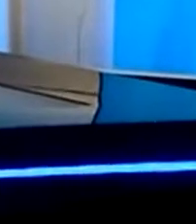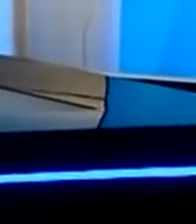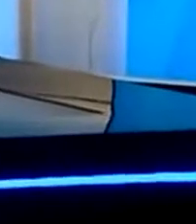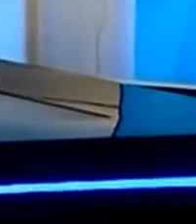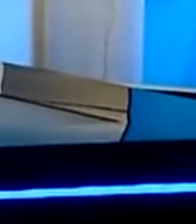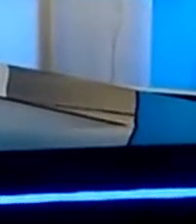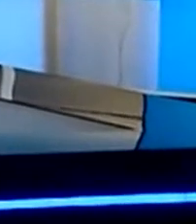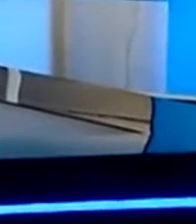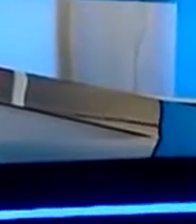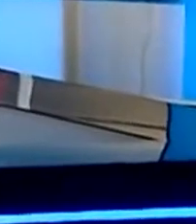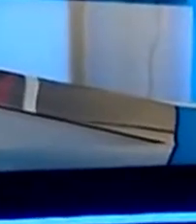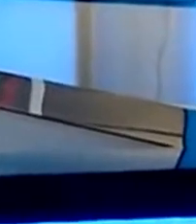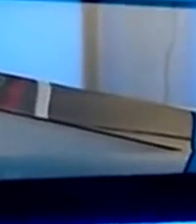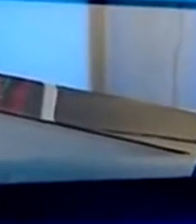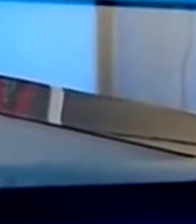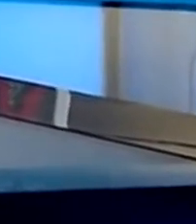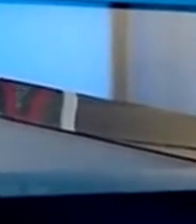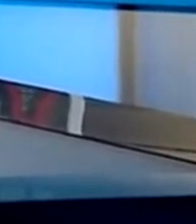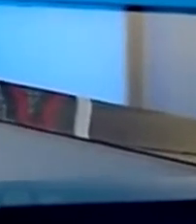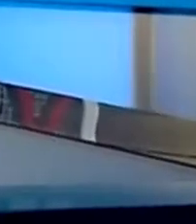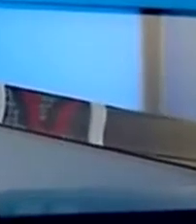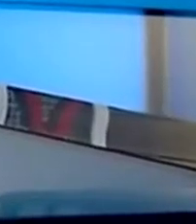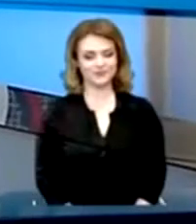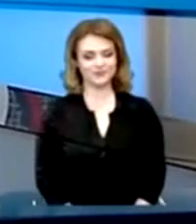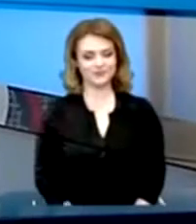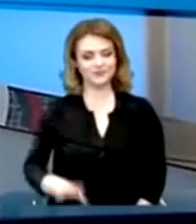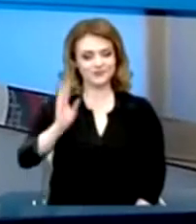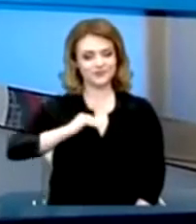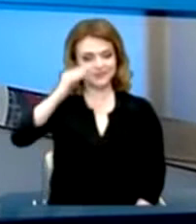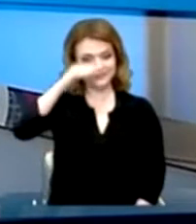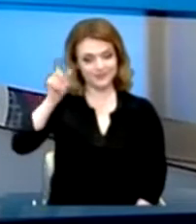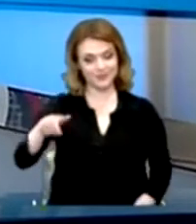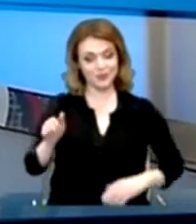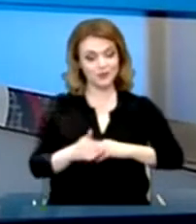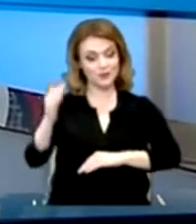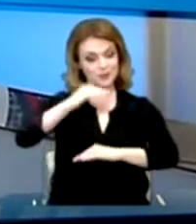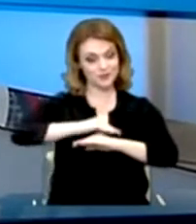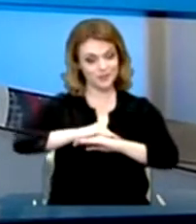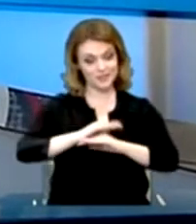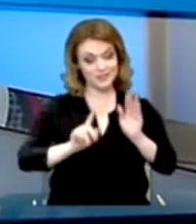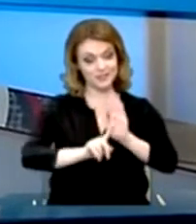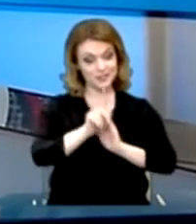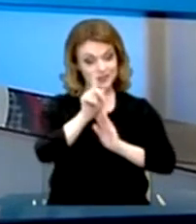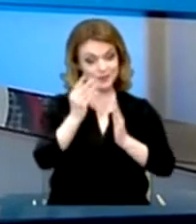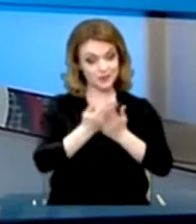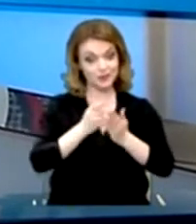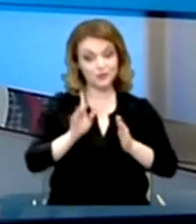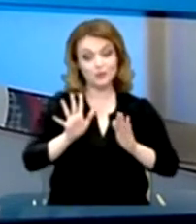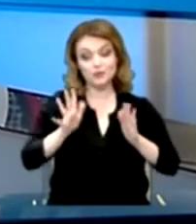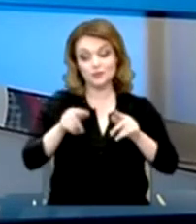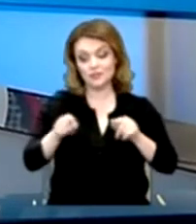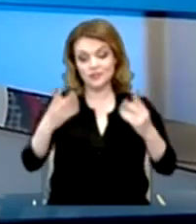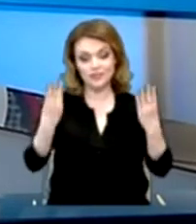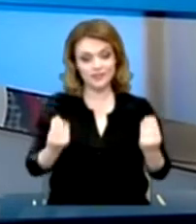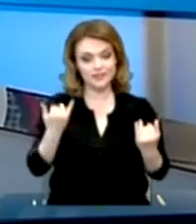Irina Bejenaru vă prezintă Telejurnalul. Doamnelor, domnilor, bine v-am regăsit la Telejurnal. Pentru început să vedem